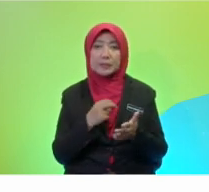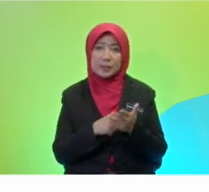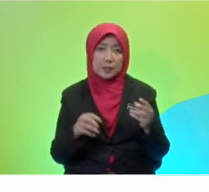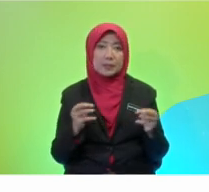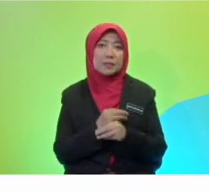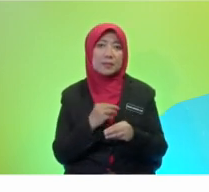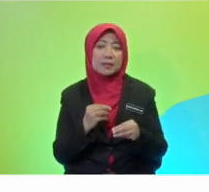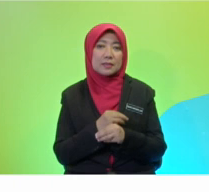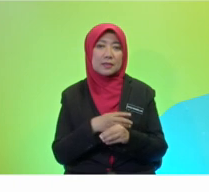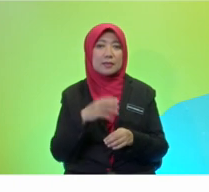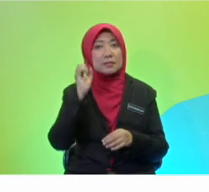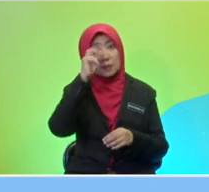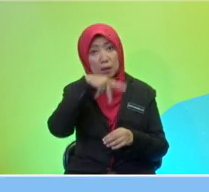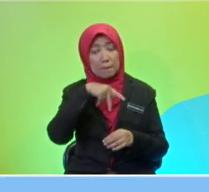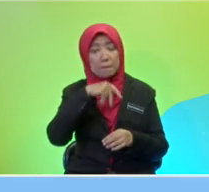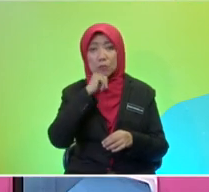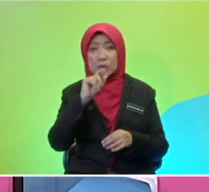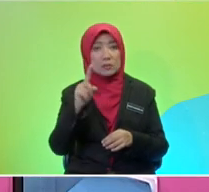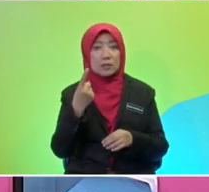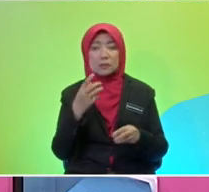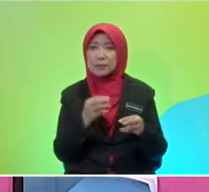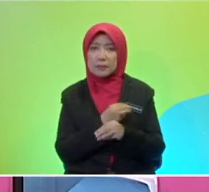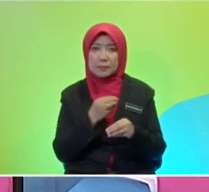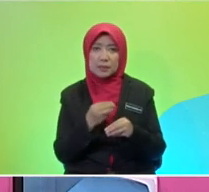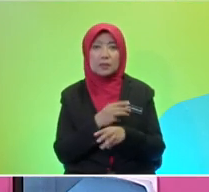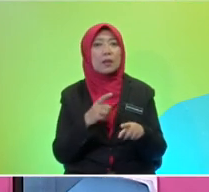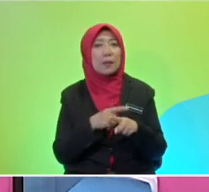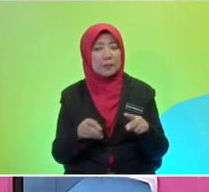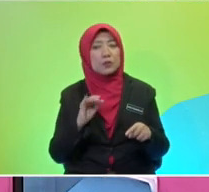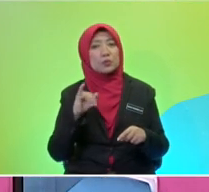sikap dan nilai sejagat bukan saja dalam subjek matematika